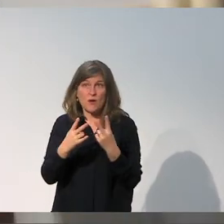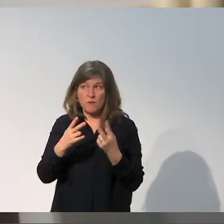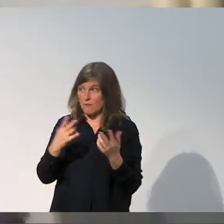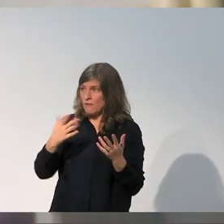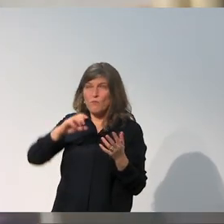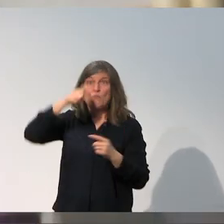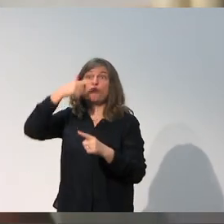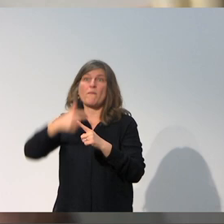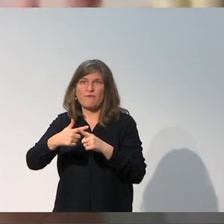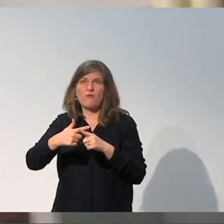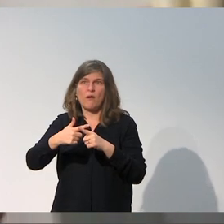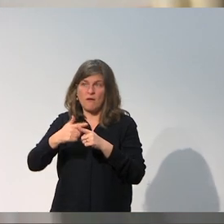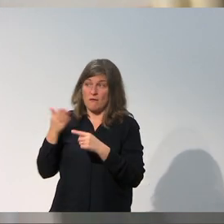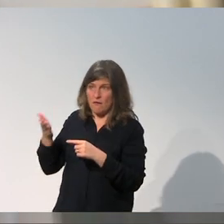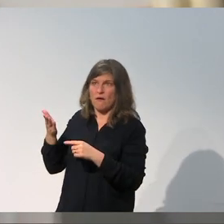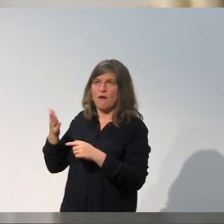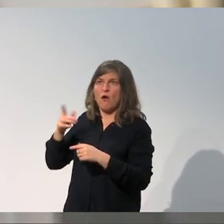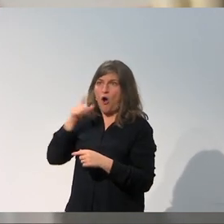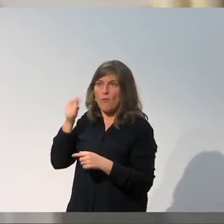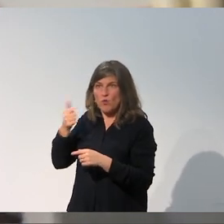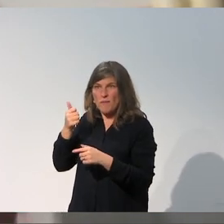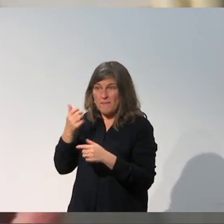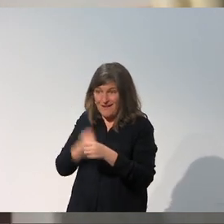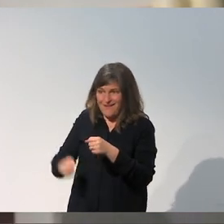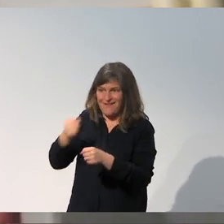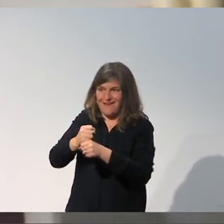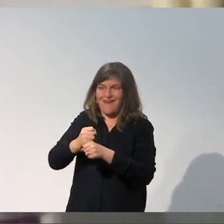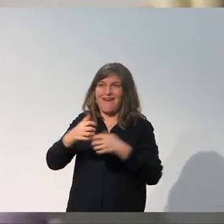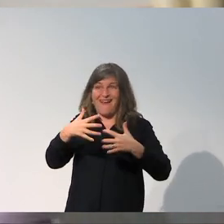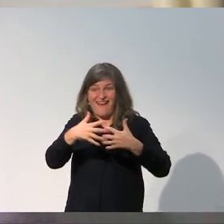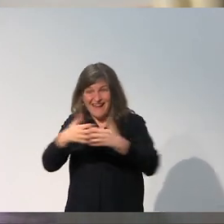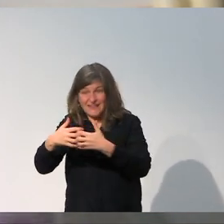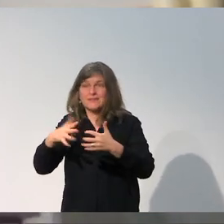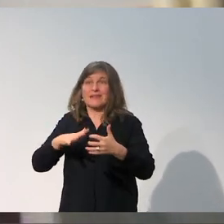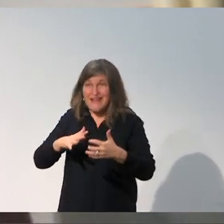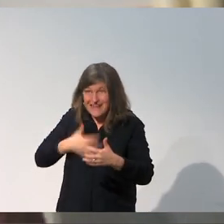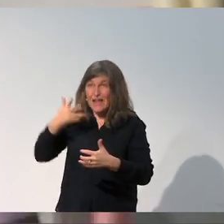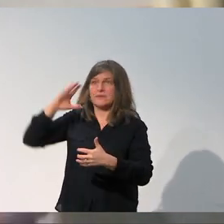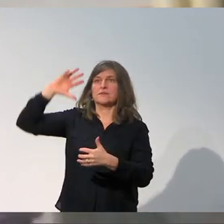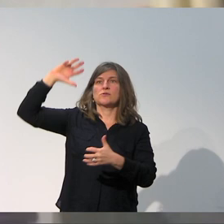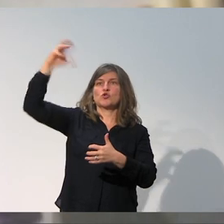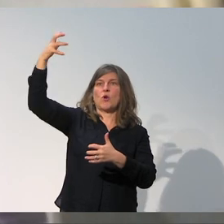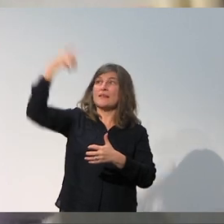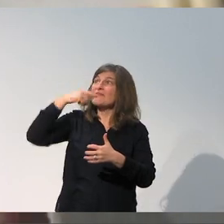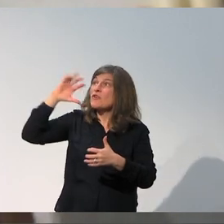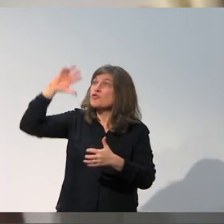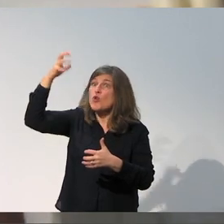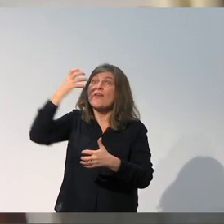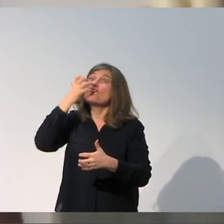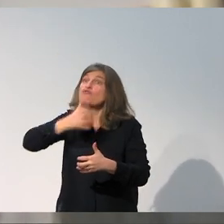fois de l'humanité, cet homme parvient à construire un bloc de glace avec la seule force du soleil, parvient à faire du froid avec du chaud.